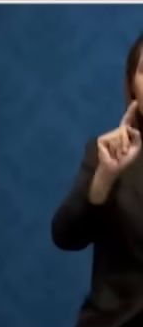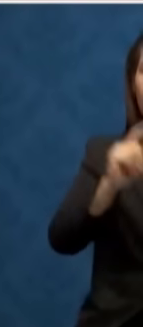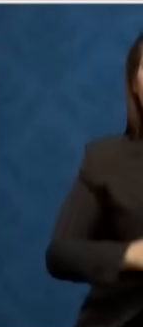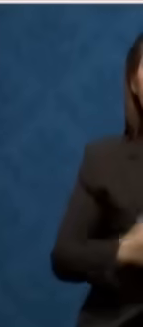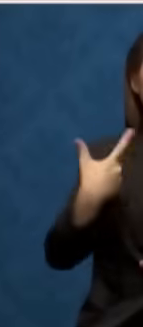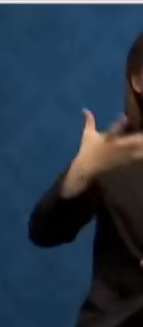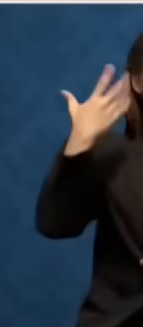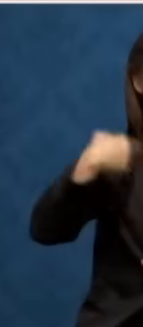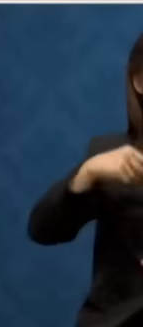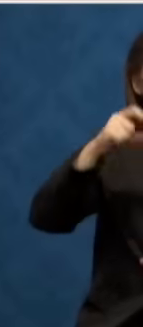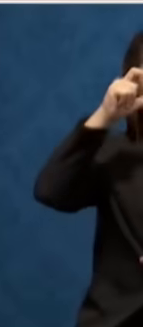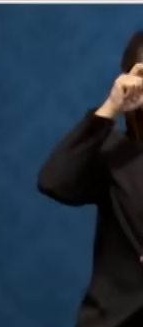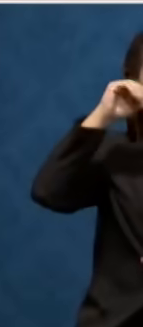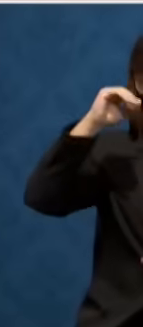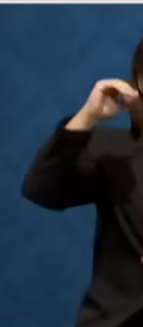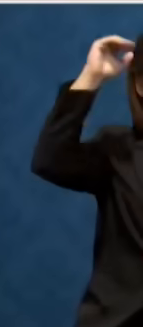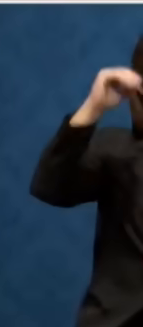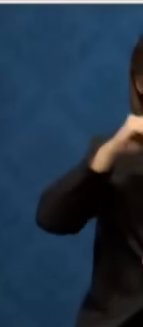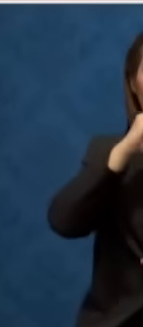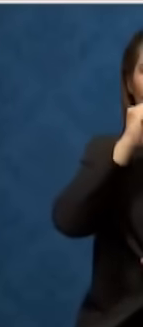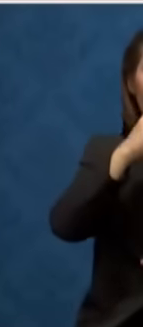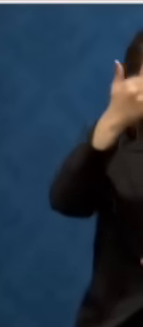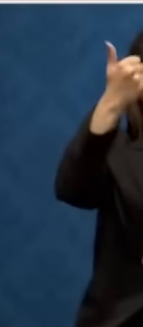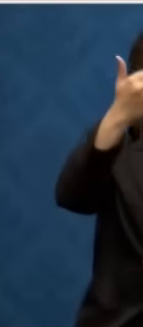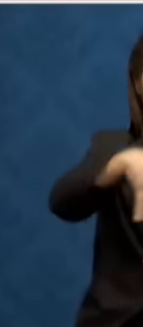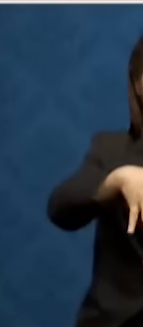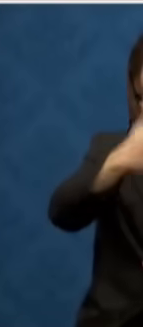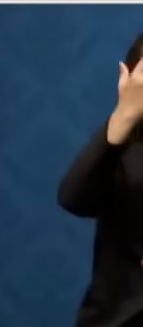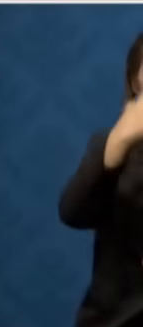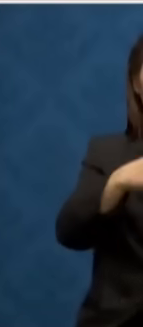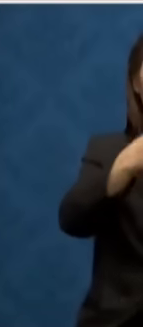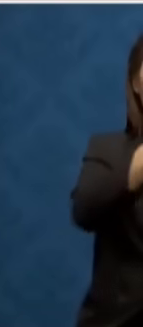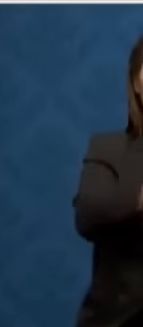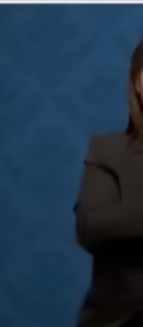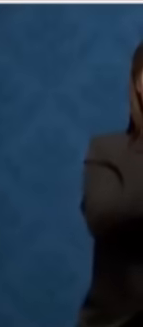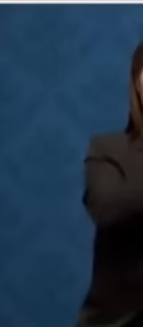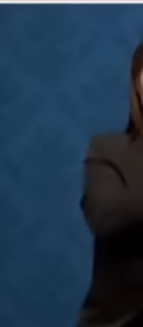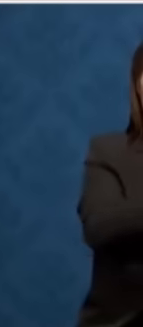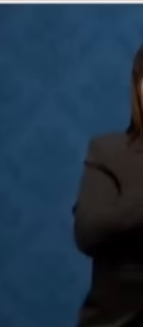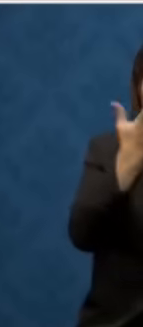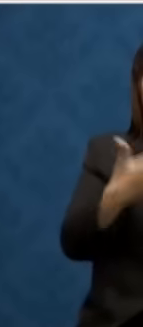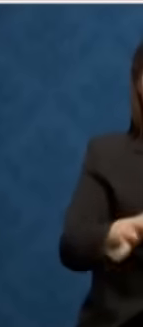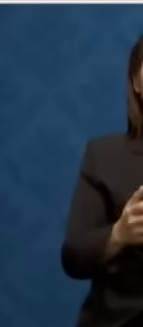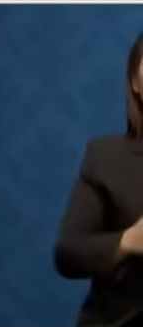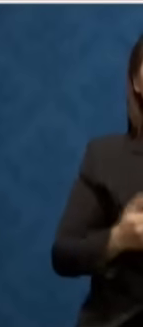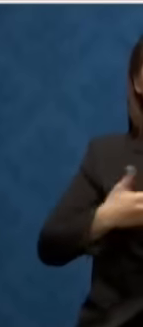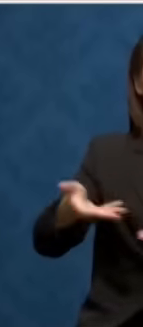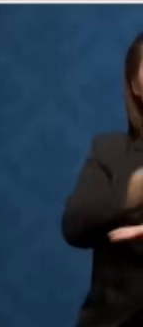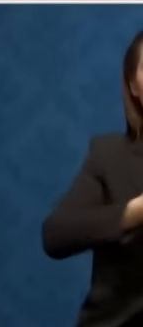มว่า จะกระทำไม่ได้นะเพราะว่าบรรจุในเวลาก็การอภิปรายว่